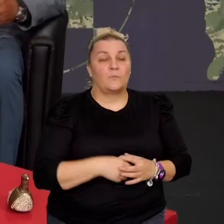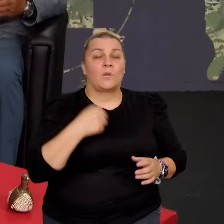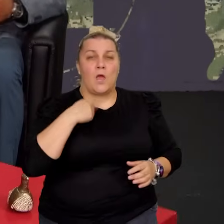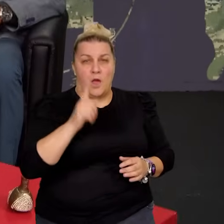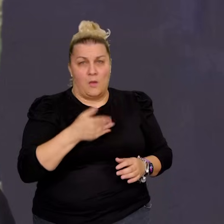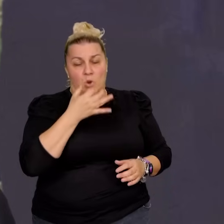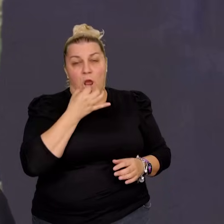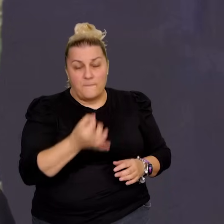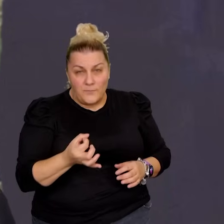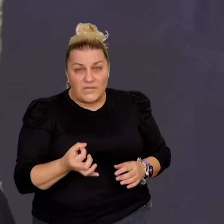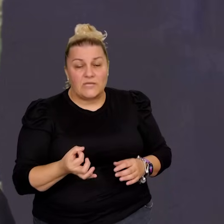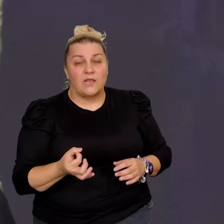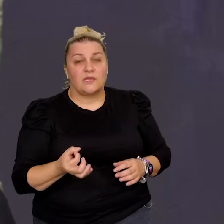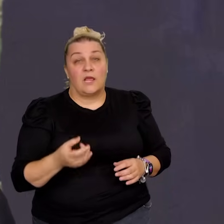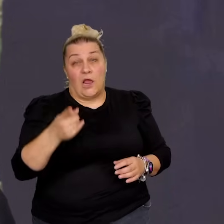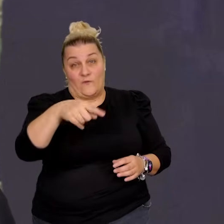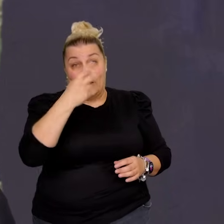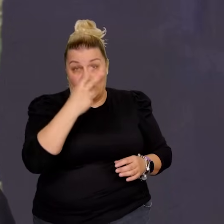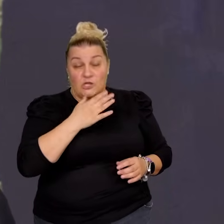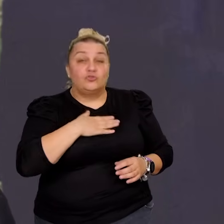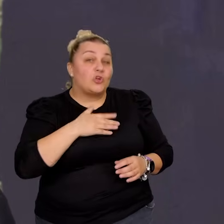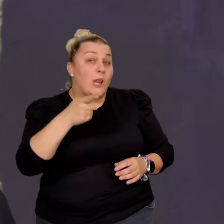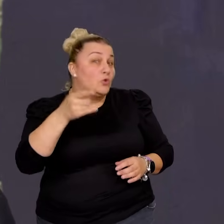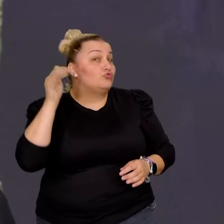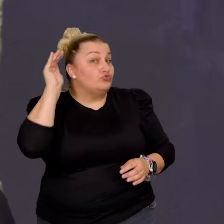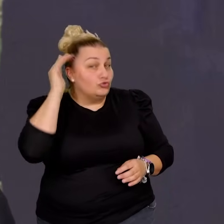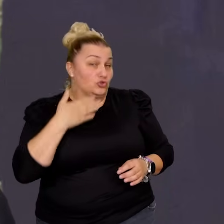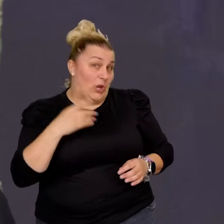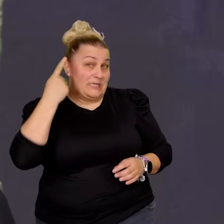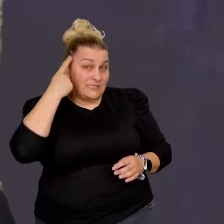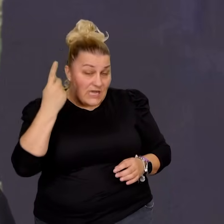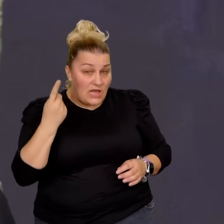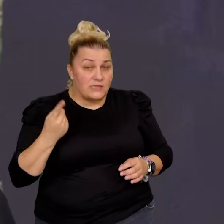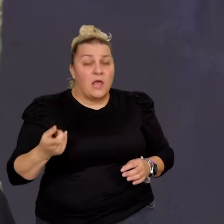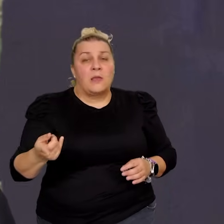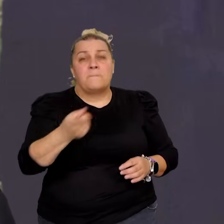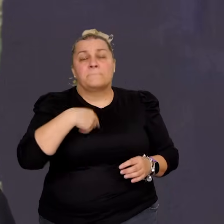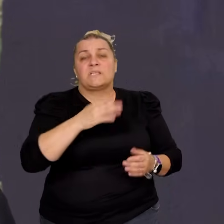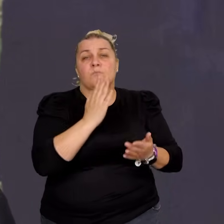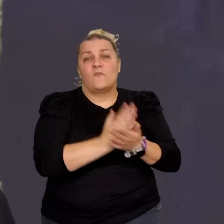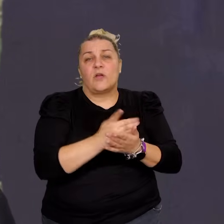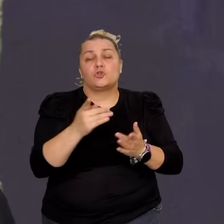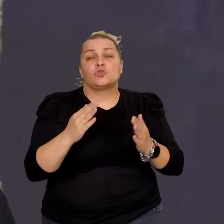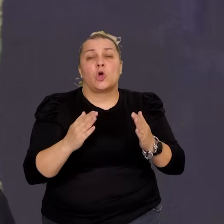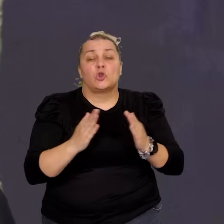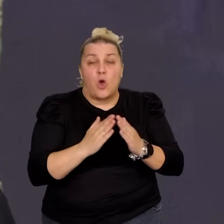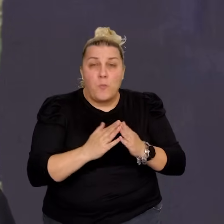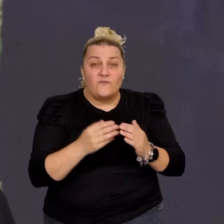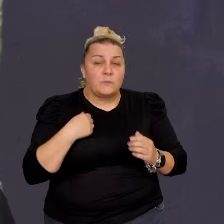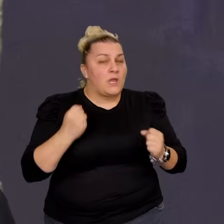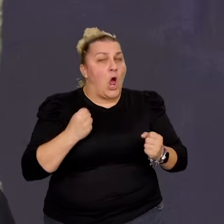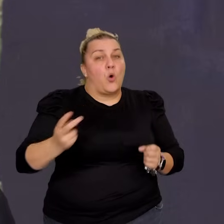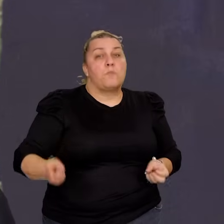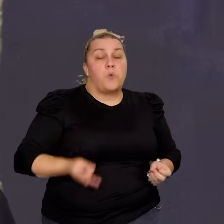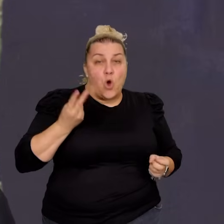naši gledatelji to svakako i žele čuti i znaju već, ono na što smo mi svi u domovini ponosni,